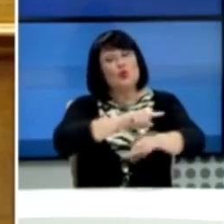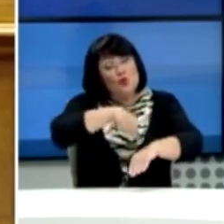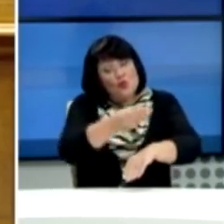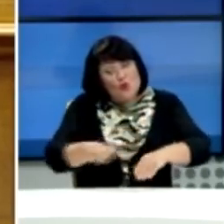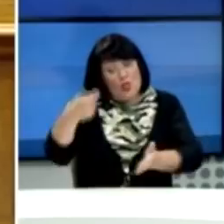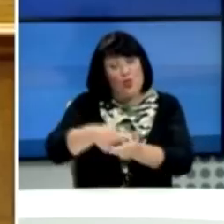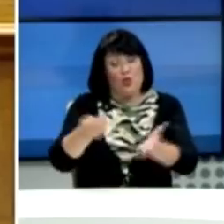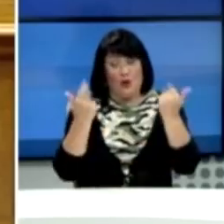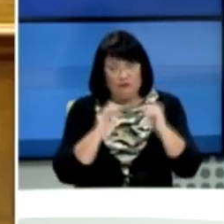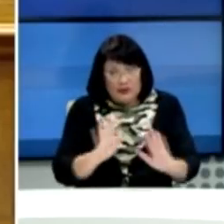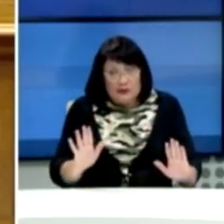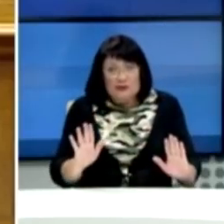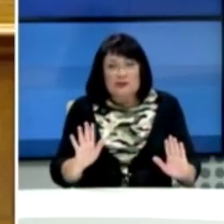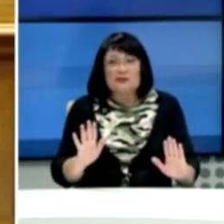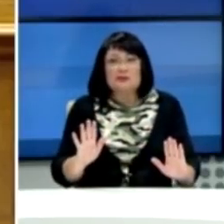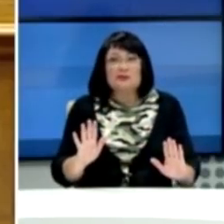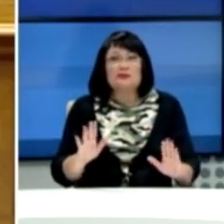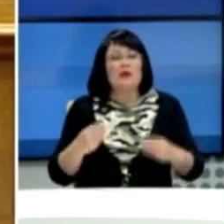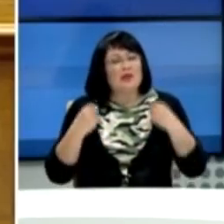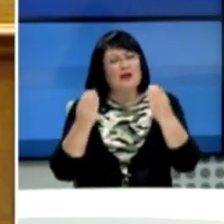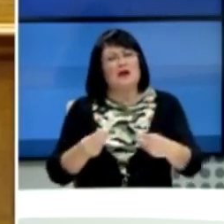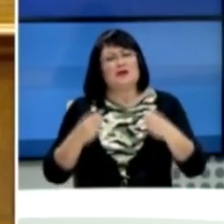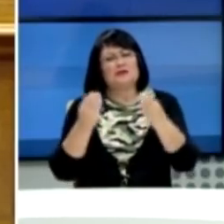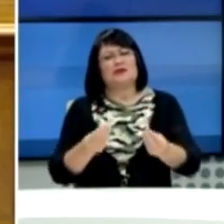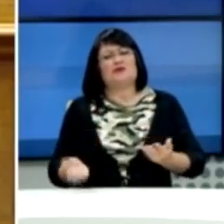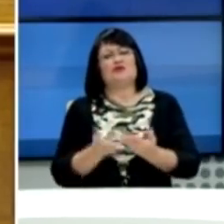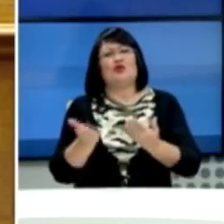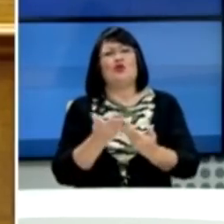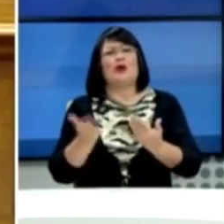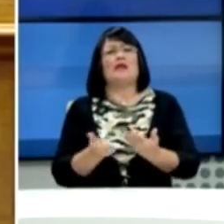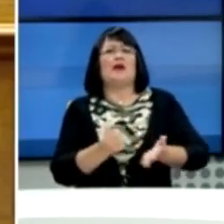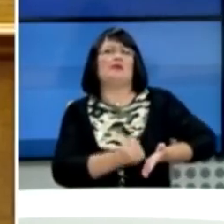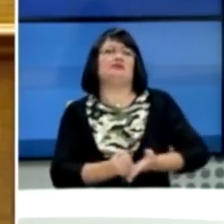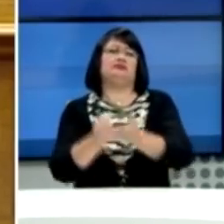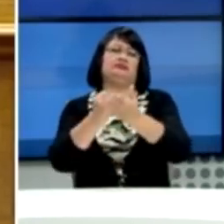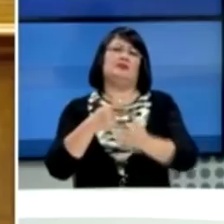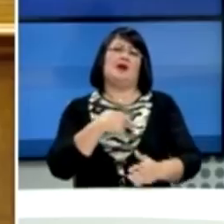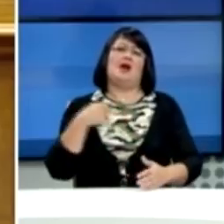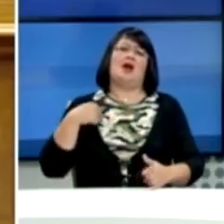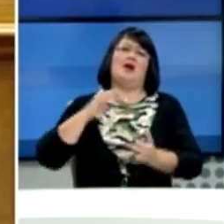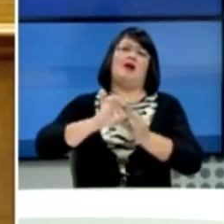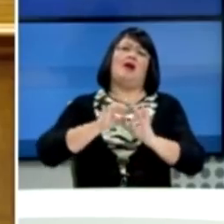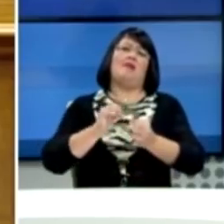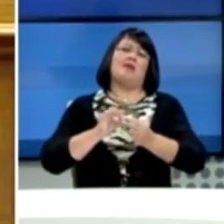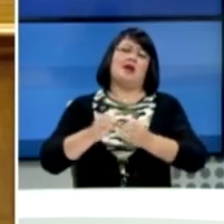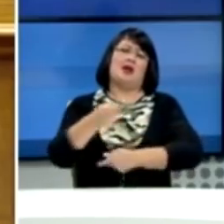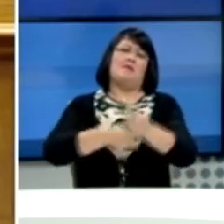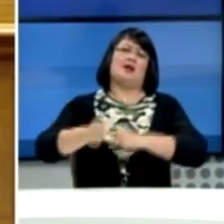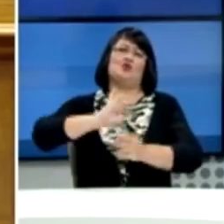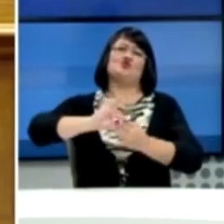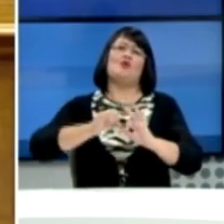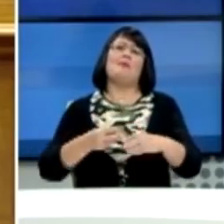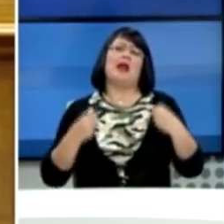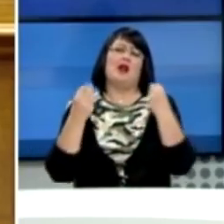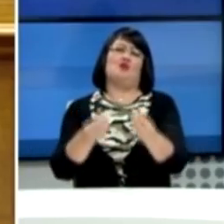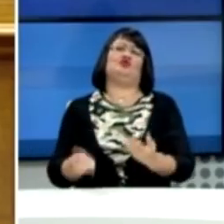εργαζόμενους, ενώ προσφέρεται νέα προνόμια, νέες επιδοτήσεις σε διάφορους επιχειρηματικούς ομίλους.